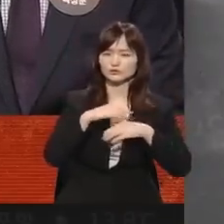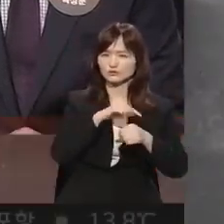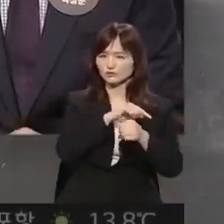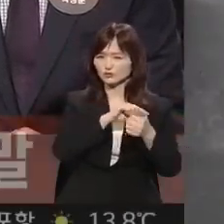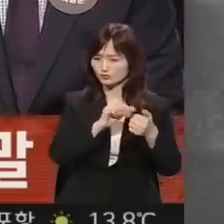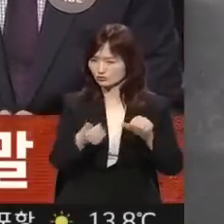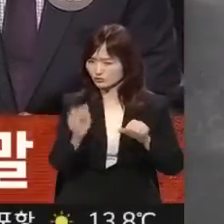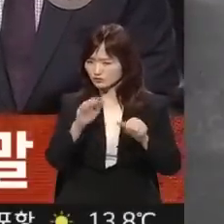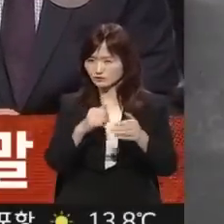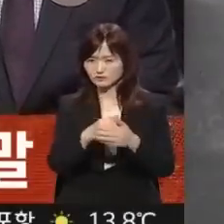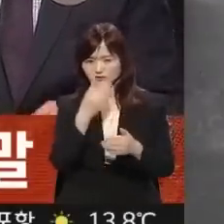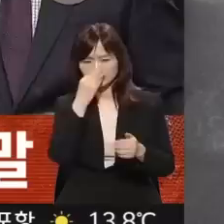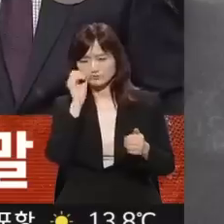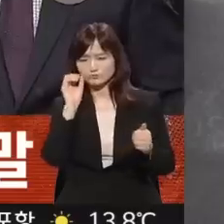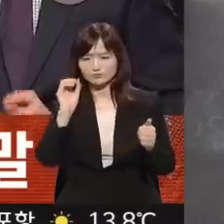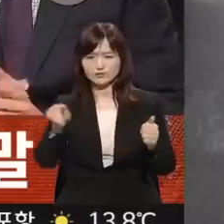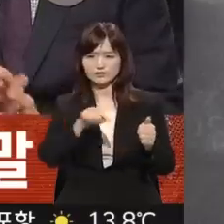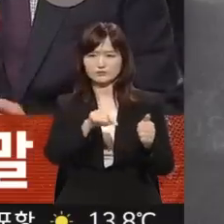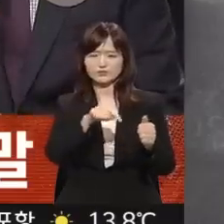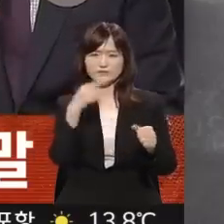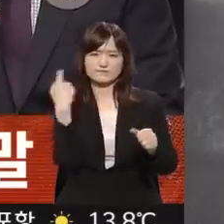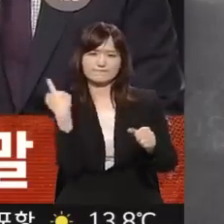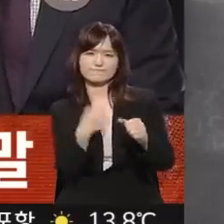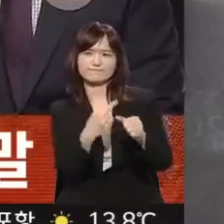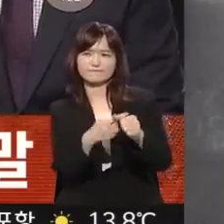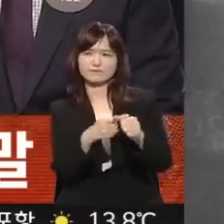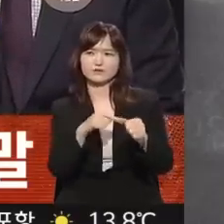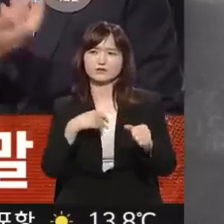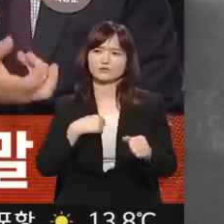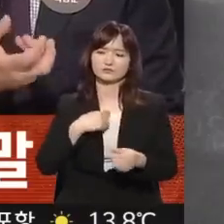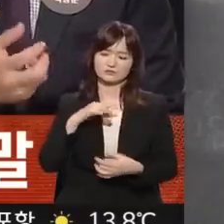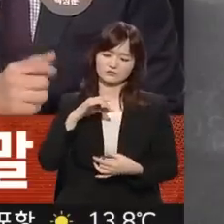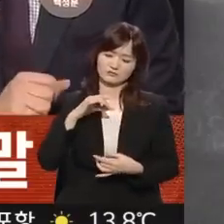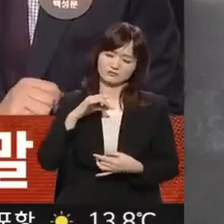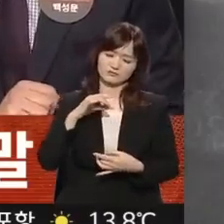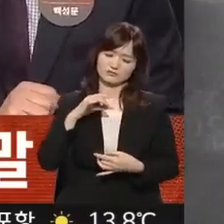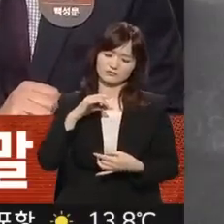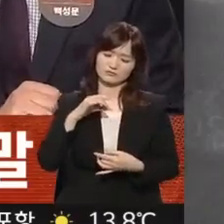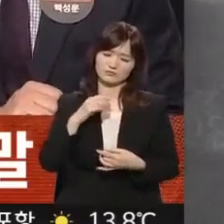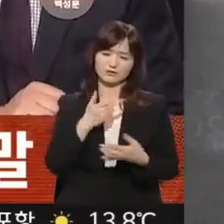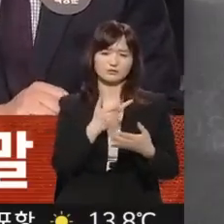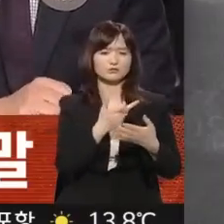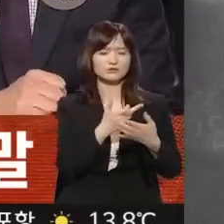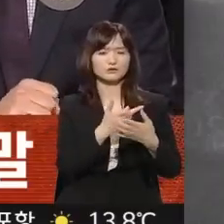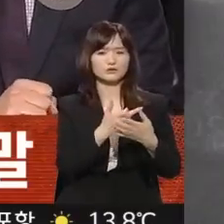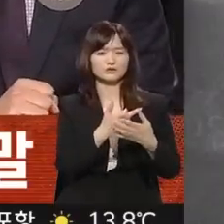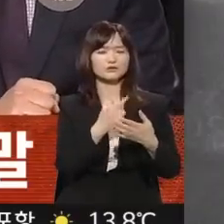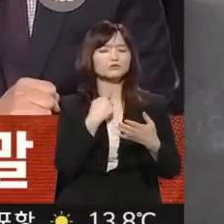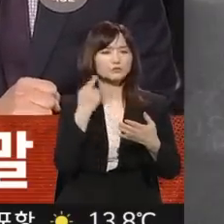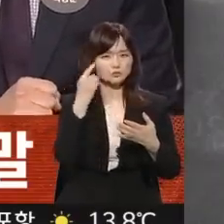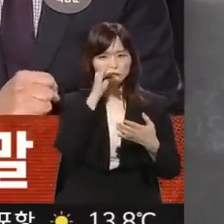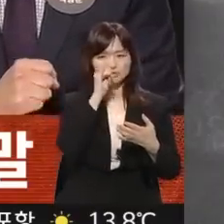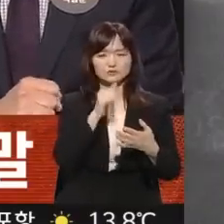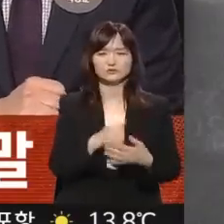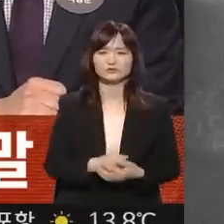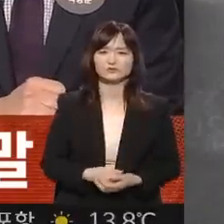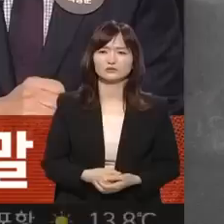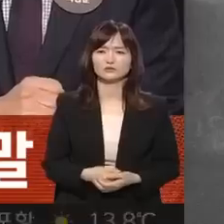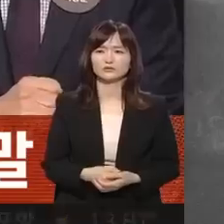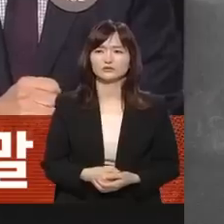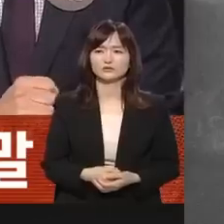무시하거나 넌 뭐야이 xx야라고 하니까 하면서 혼잣말하고 들어갔던 큰아들의 목소리도 있었고요 지금 말씀하셨던 것처럼